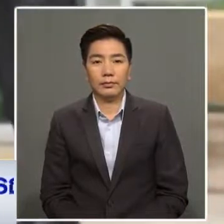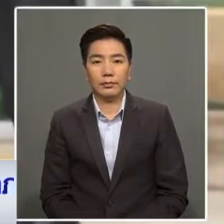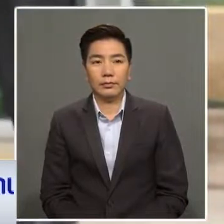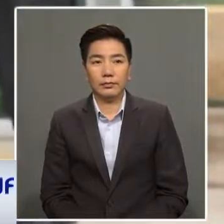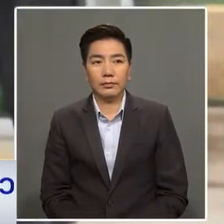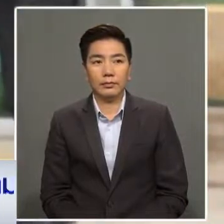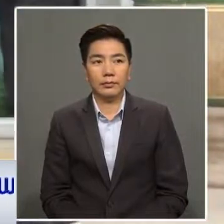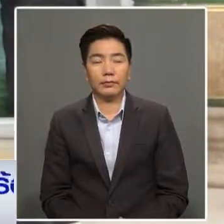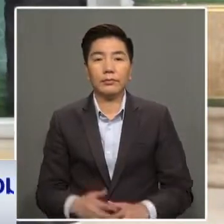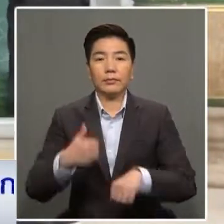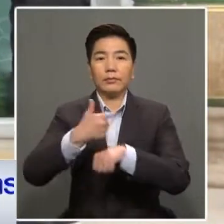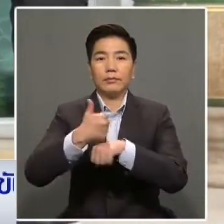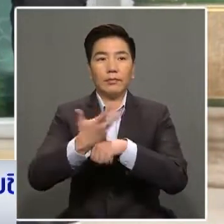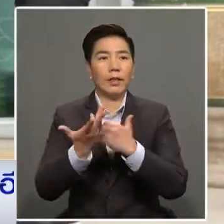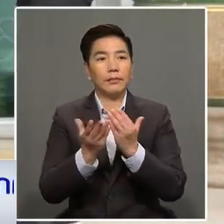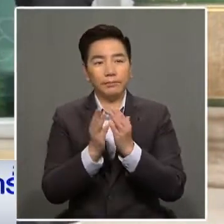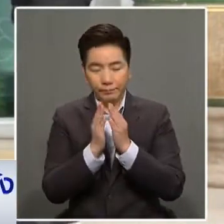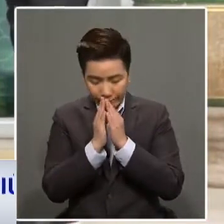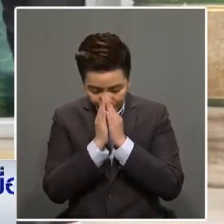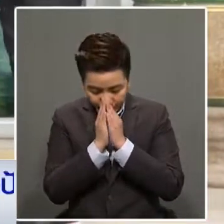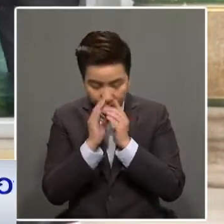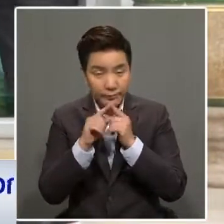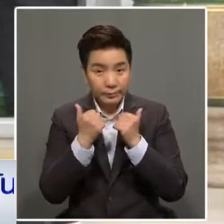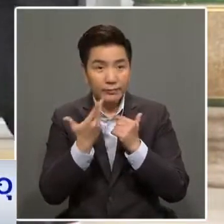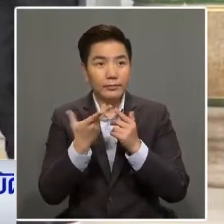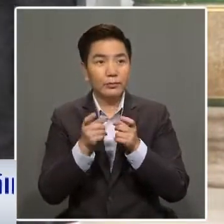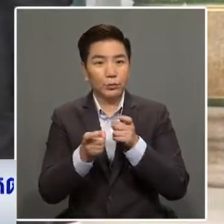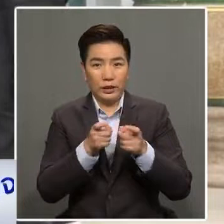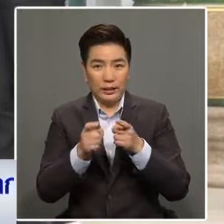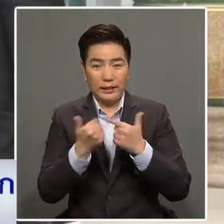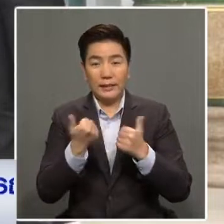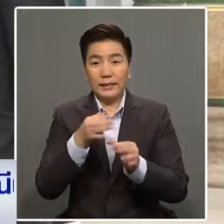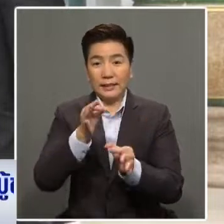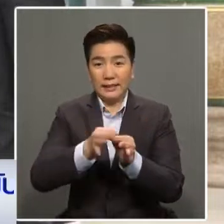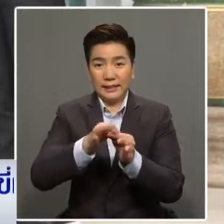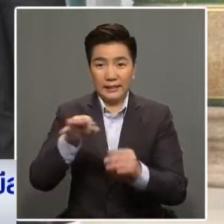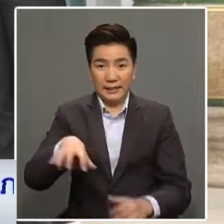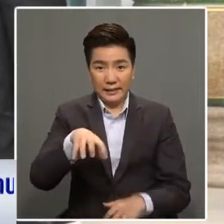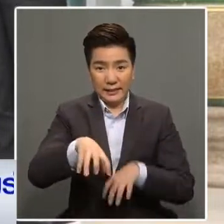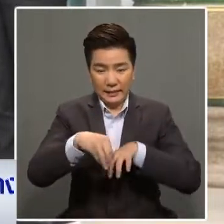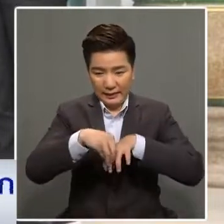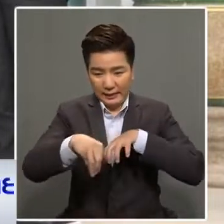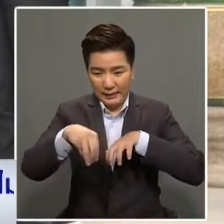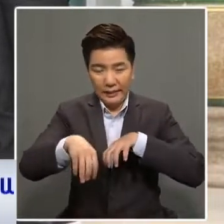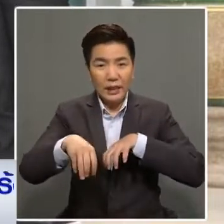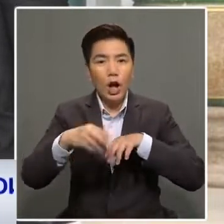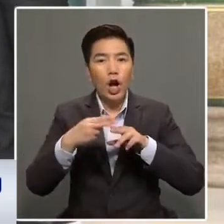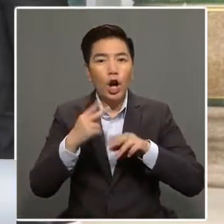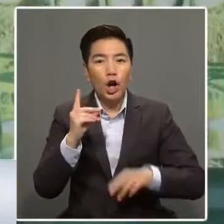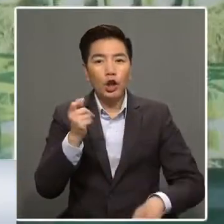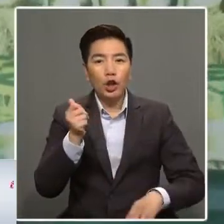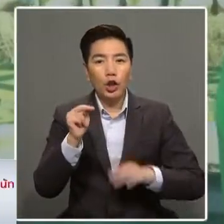สวัสดีครับท่านพอครับ สว ั สด ี คร ับ สวัสดีครับท่านผู้จัดการคร ับ วันนี้เรามาอยู่ที่สาขาดอนเจดีนะ